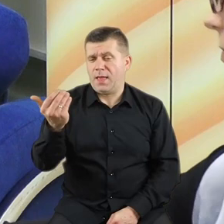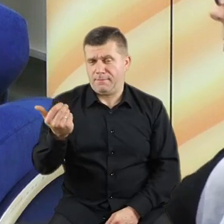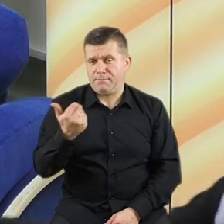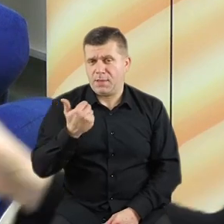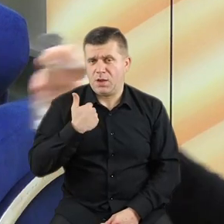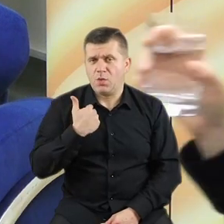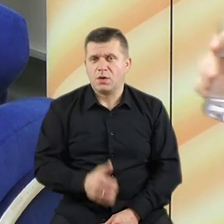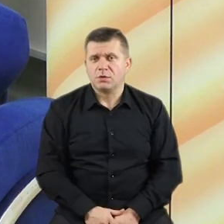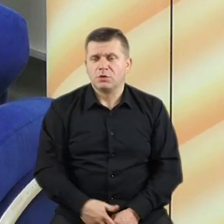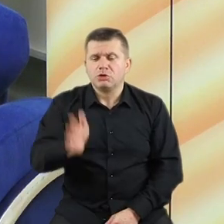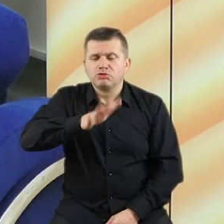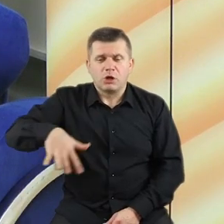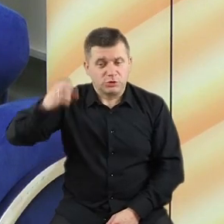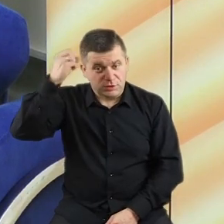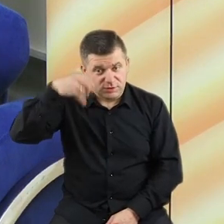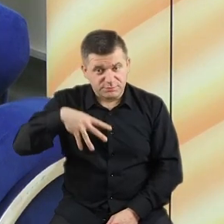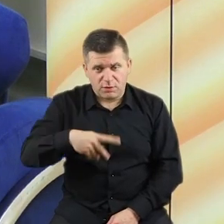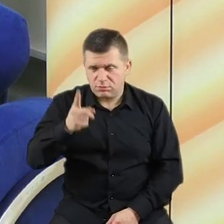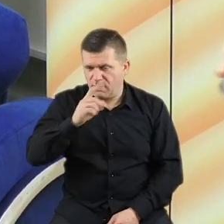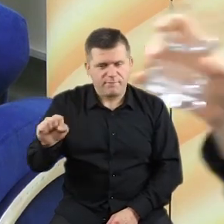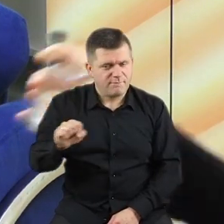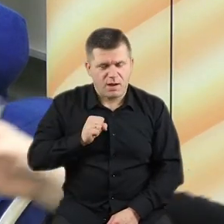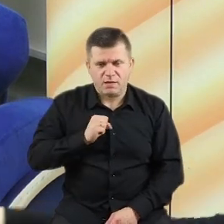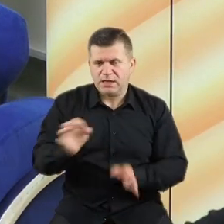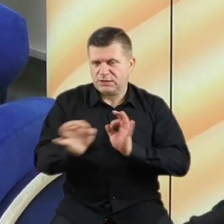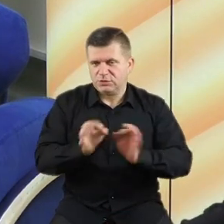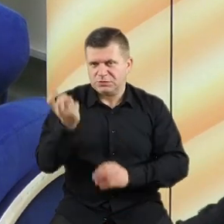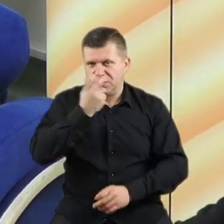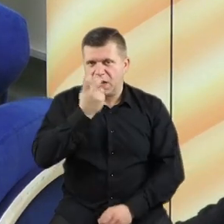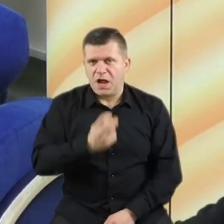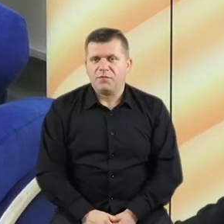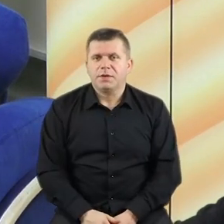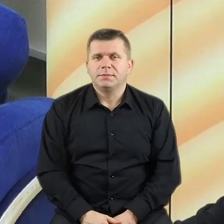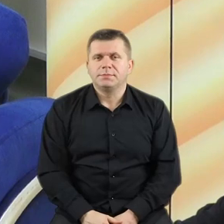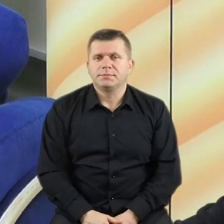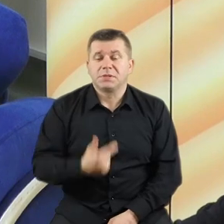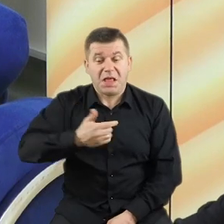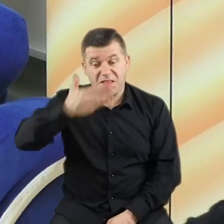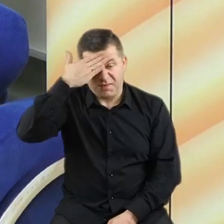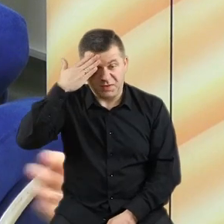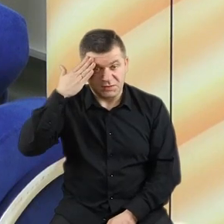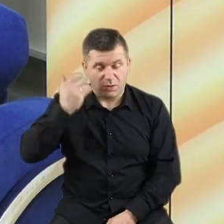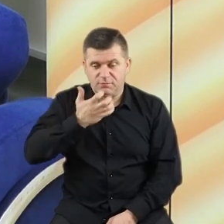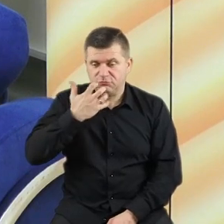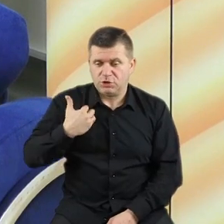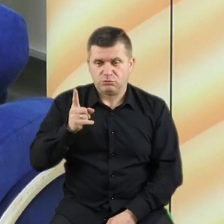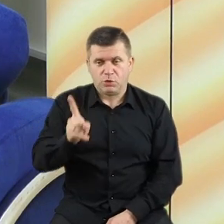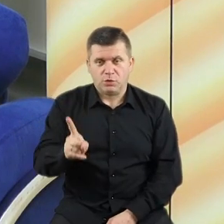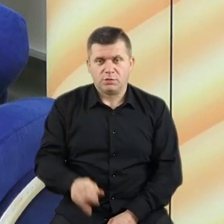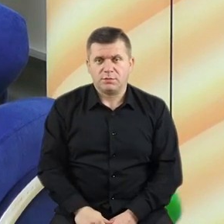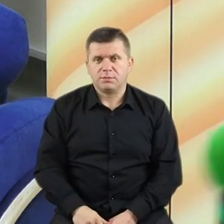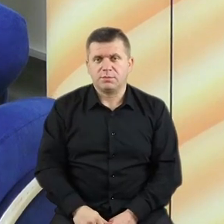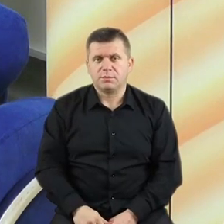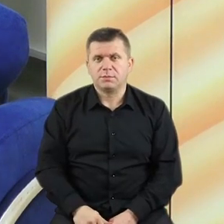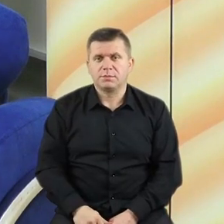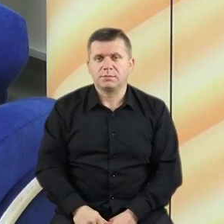było, że dzieci hiszpańskie, to jest w ogóle fascynująca historia, o którym nie wiedziałam o niej wcześniej, to